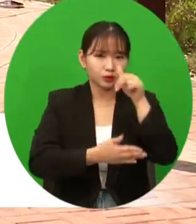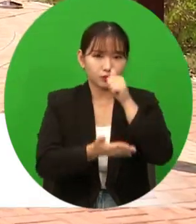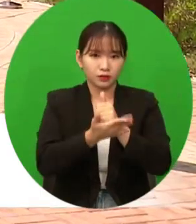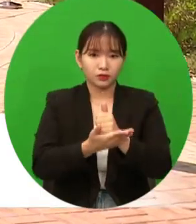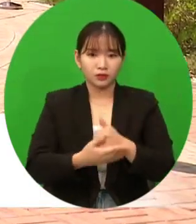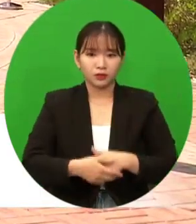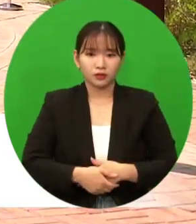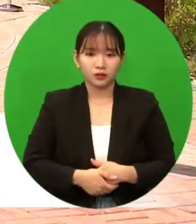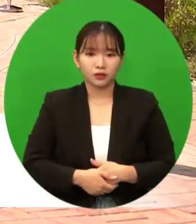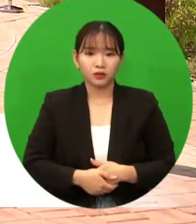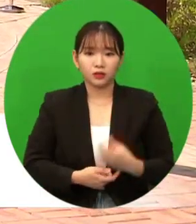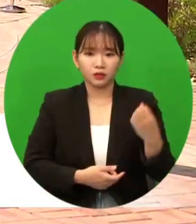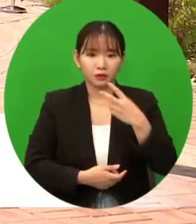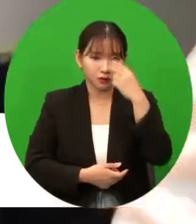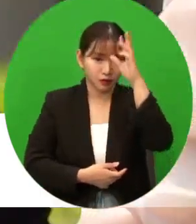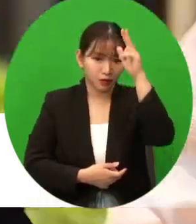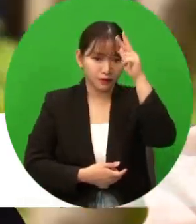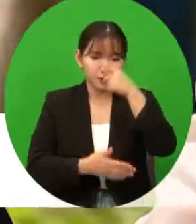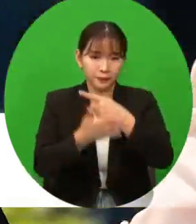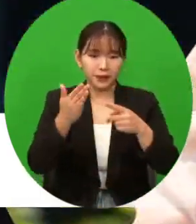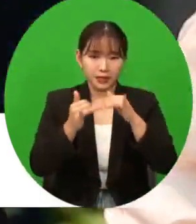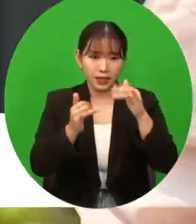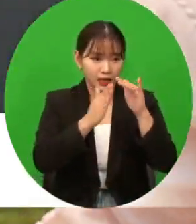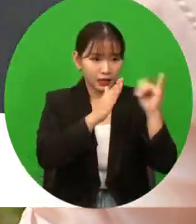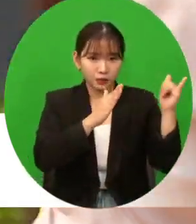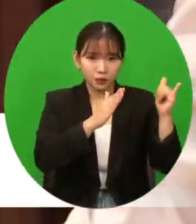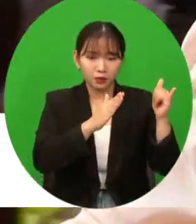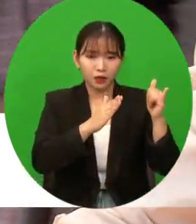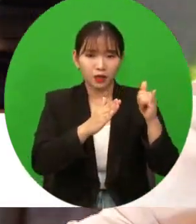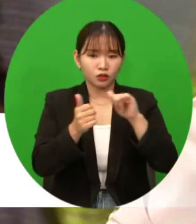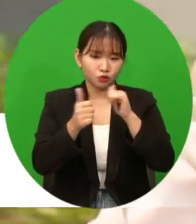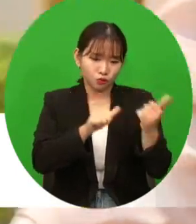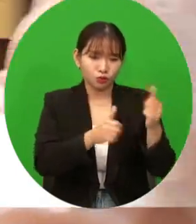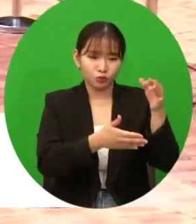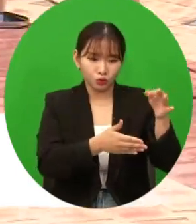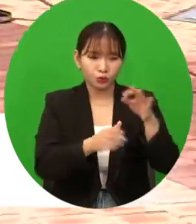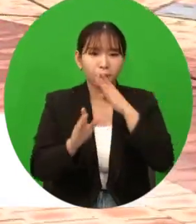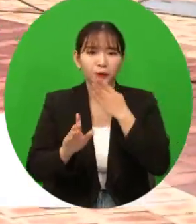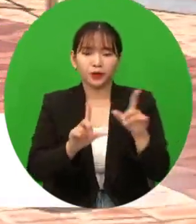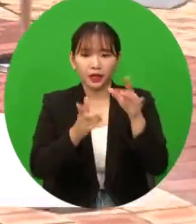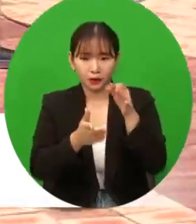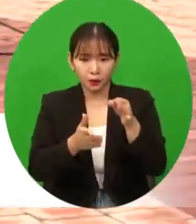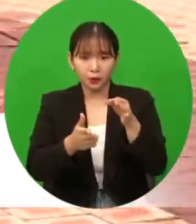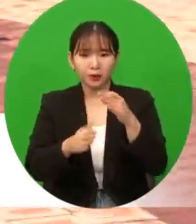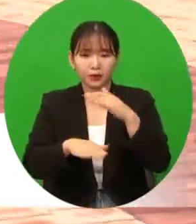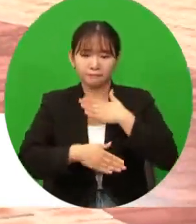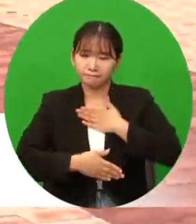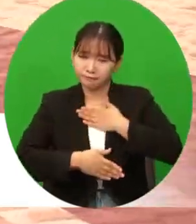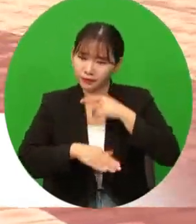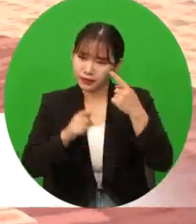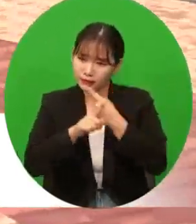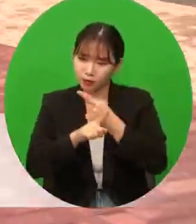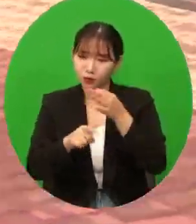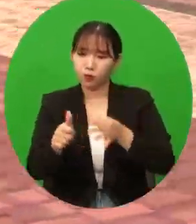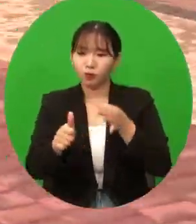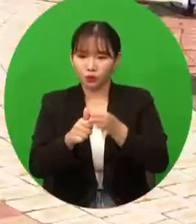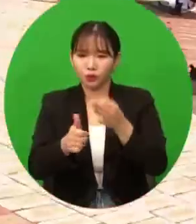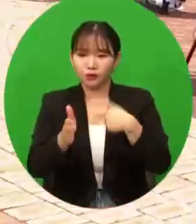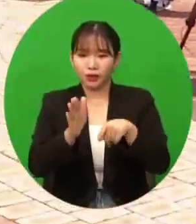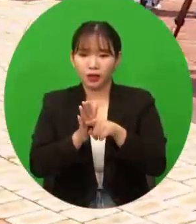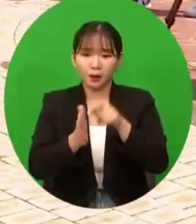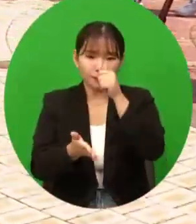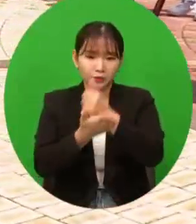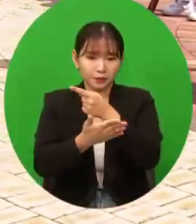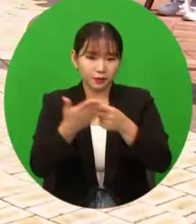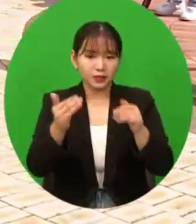있습니다 한편 검찰은 피해자 유족들에게 장례비와 생계비에 심리치료 등의 이루어질 수 있도록